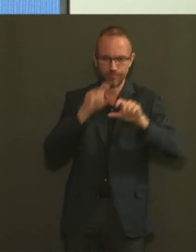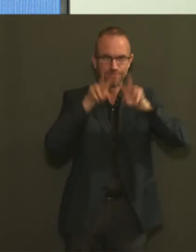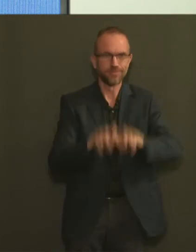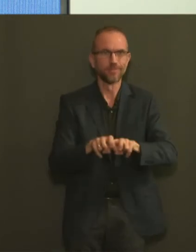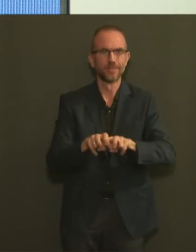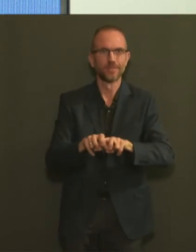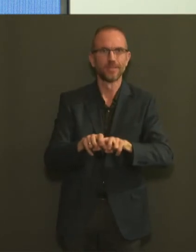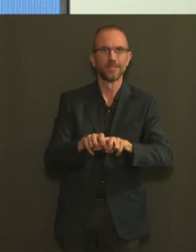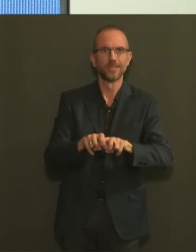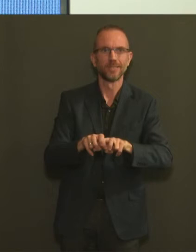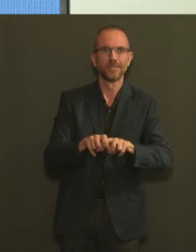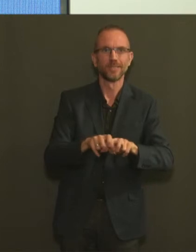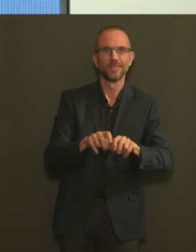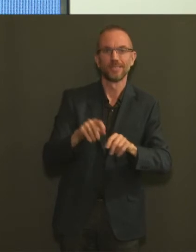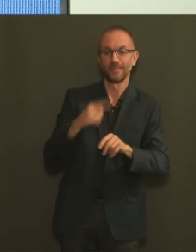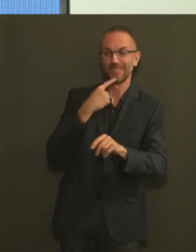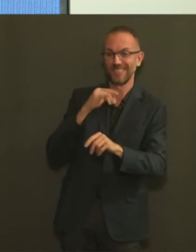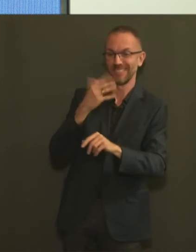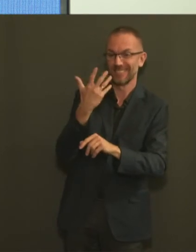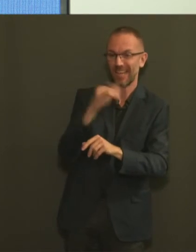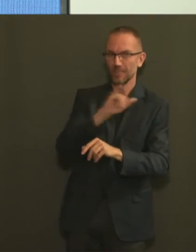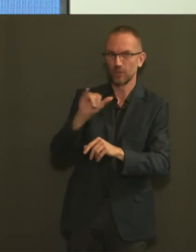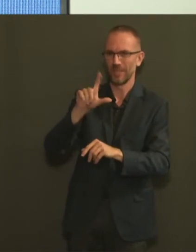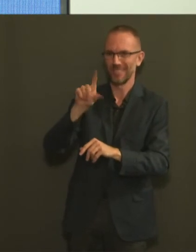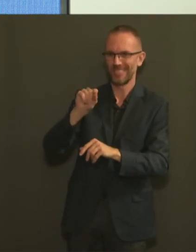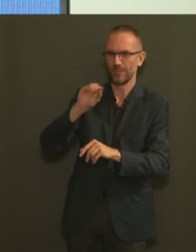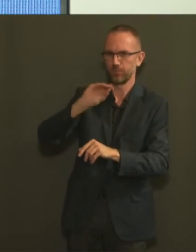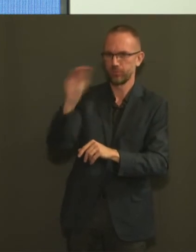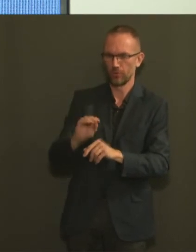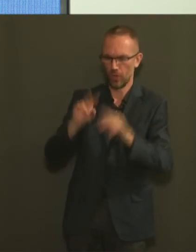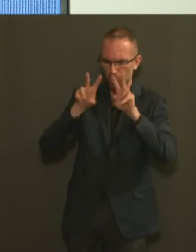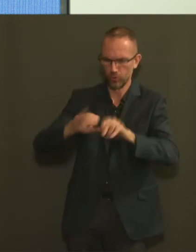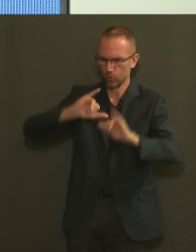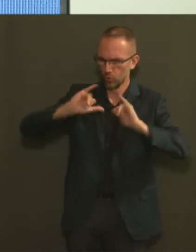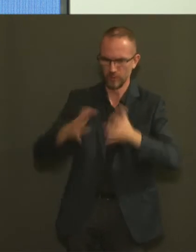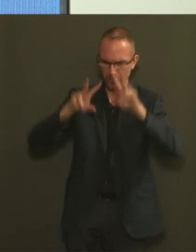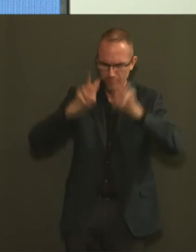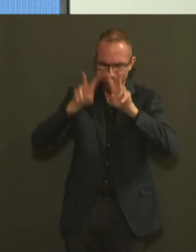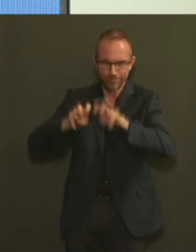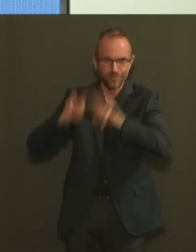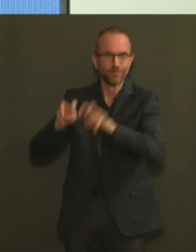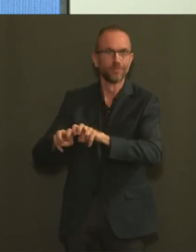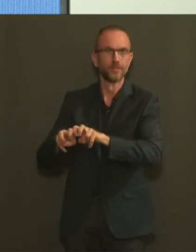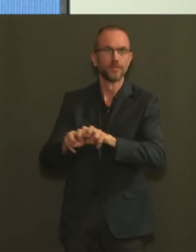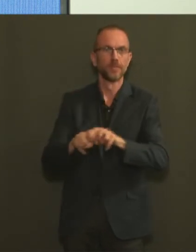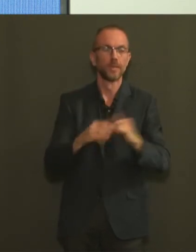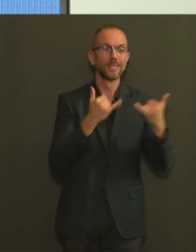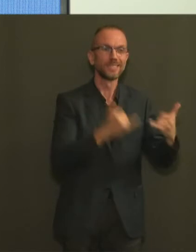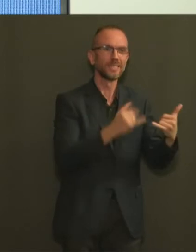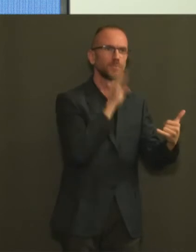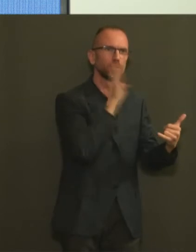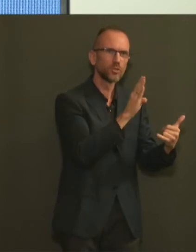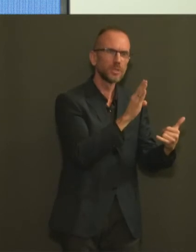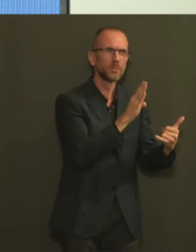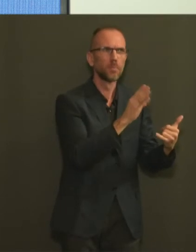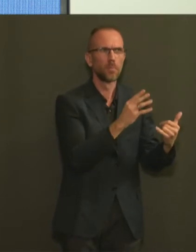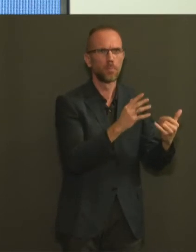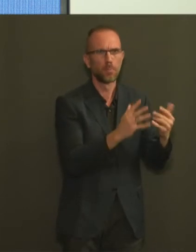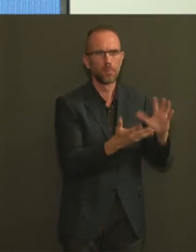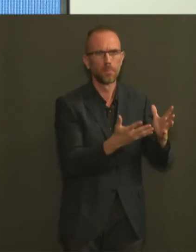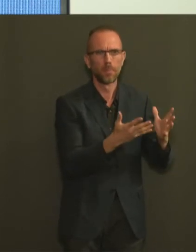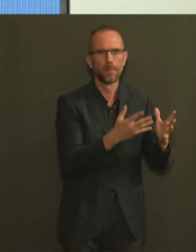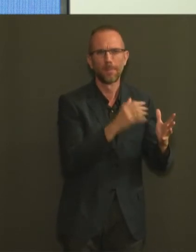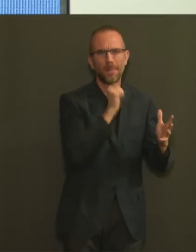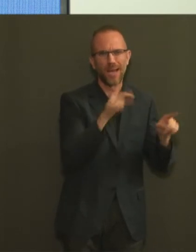en angleterre en comparaison la belgique fait ce travail par realtime sort